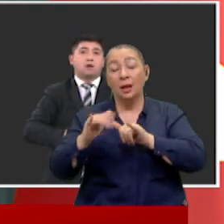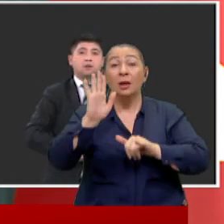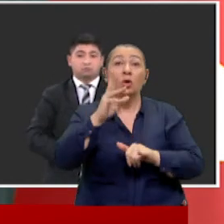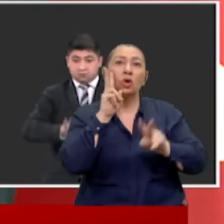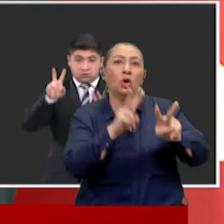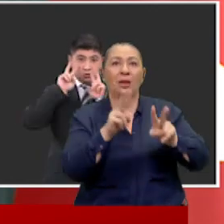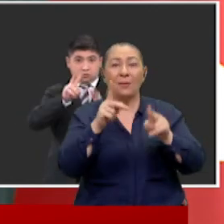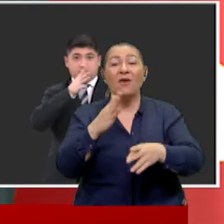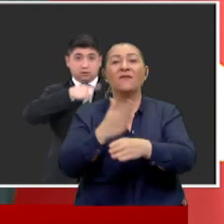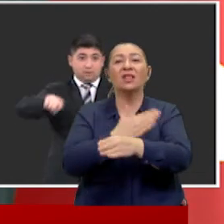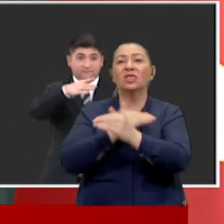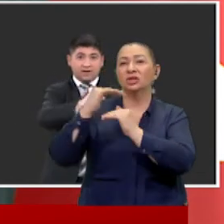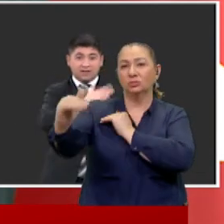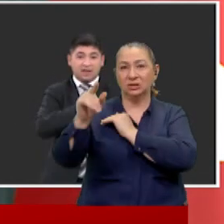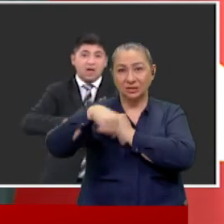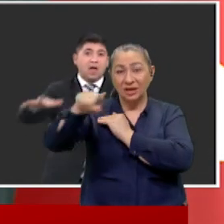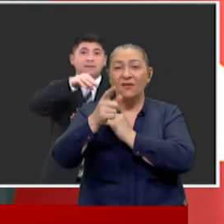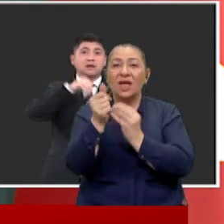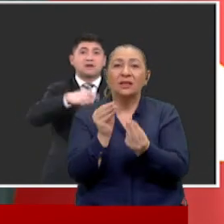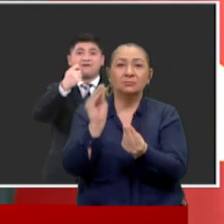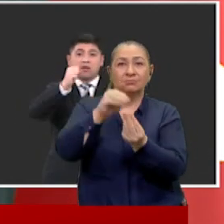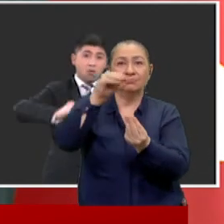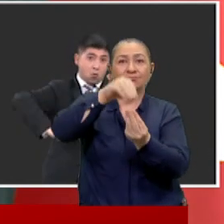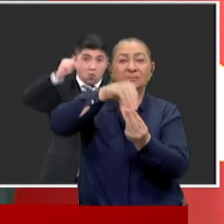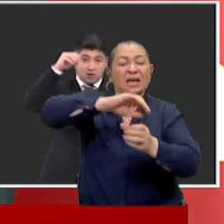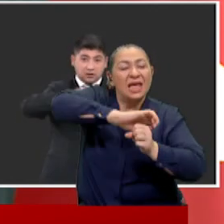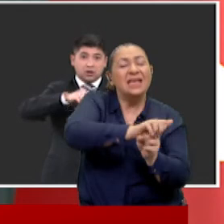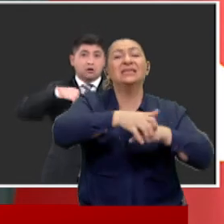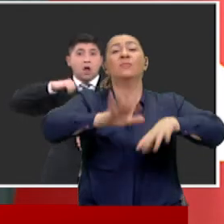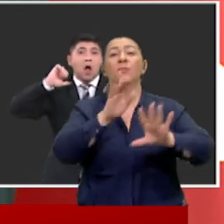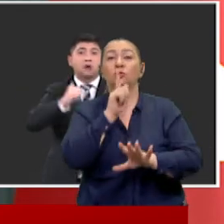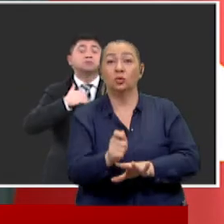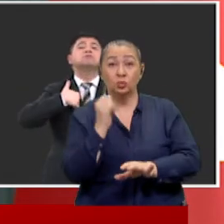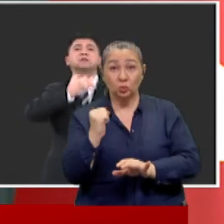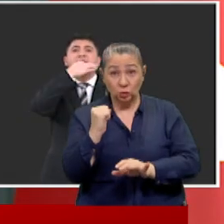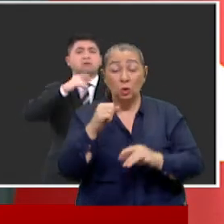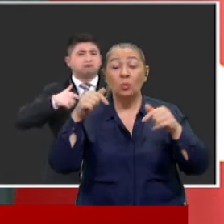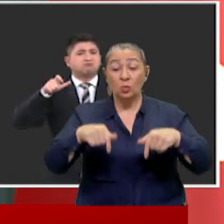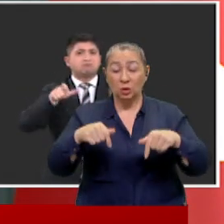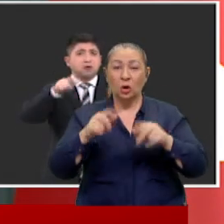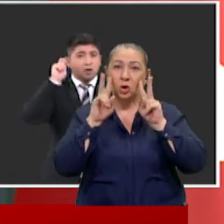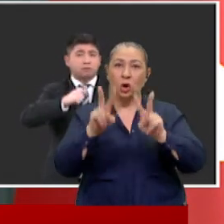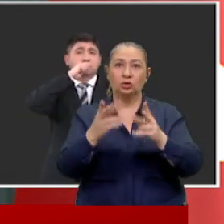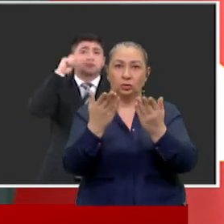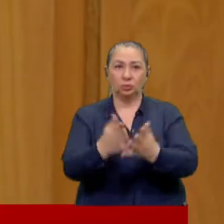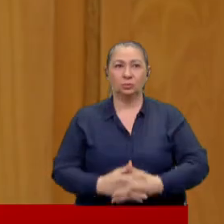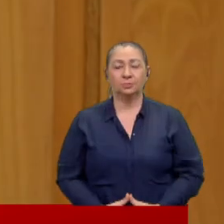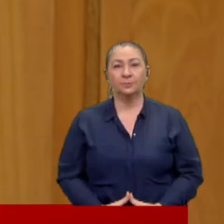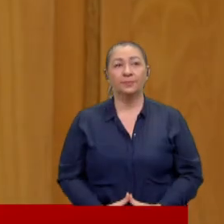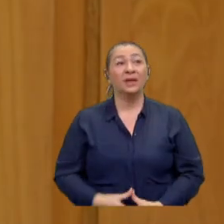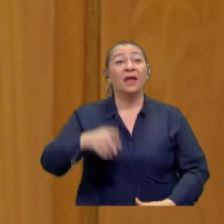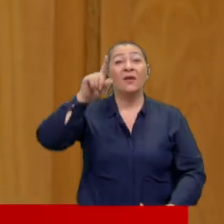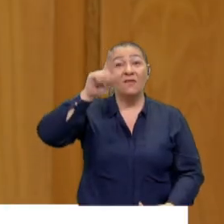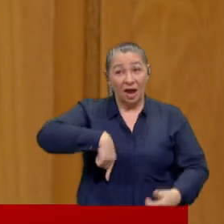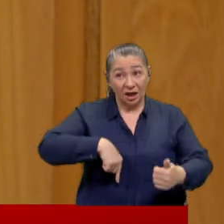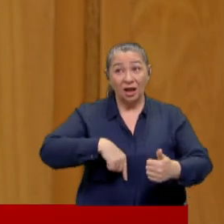görüldüğü gibi vatandaşımızı fiyat artışlarına ezdirmeme sözümüzü Burada da yerine getirmiş oluyoruz